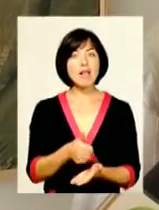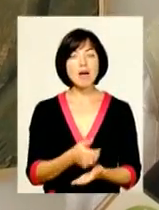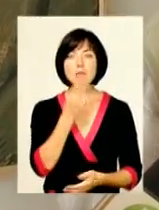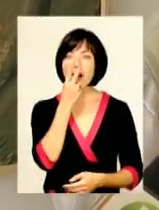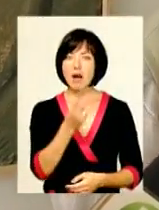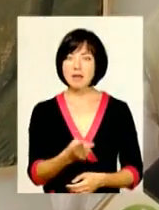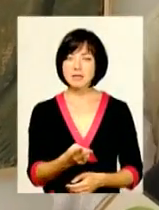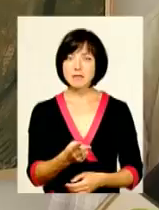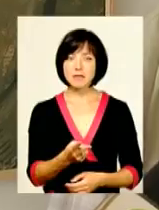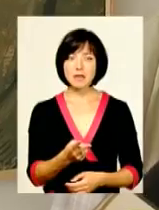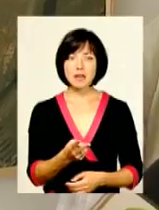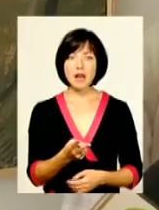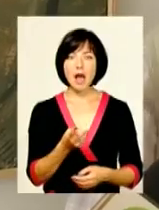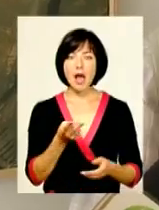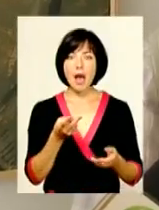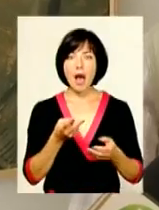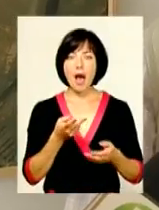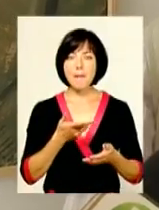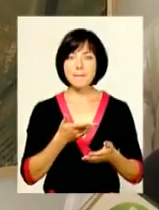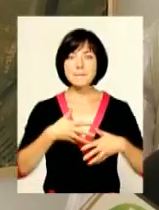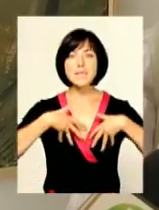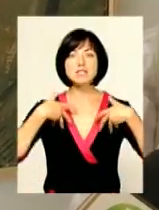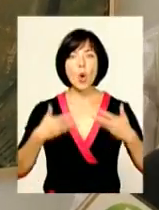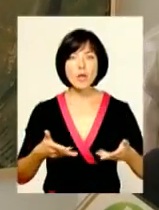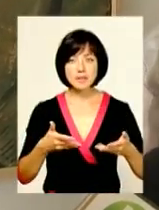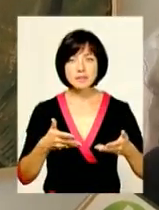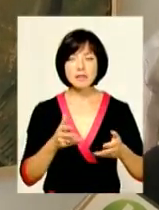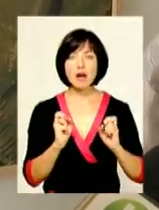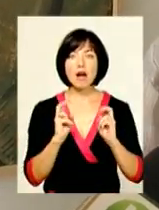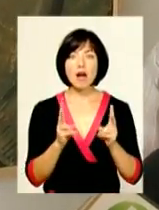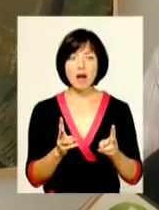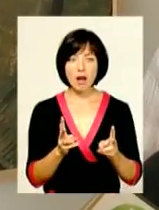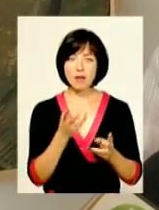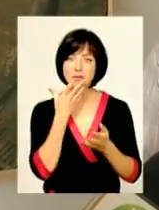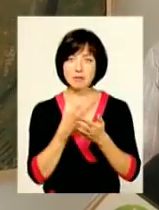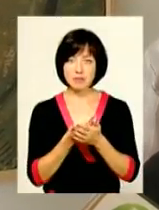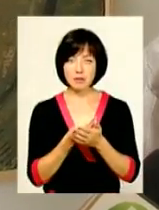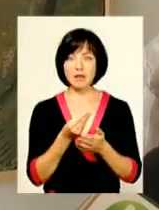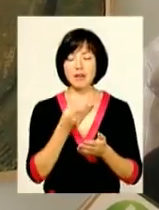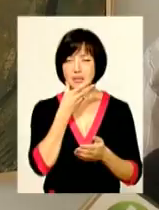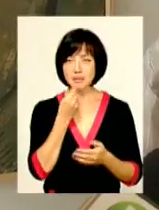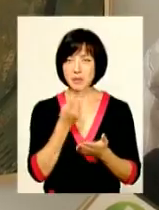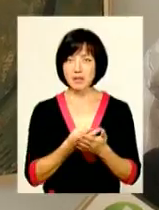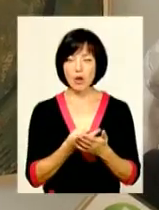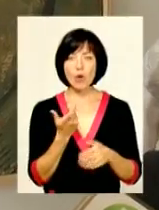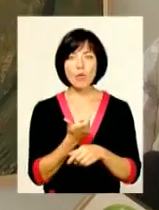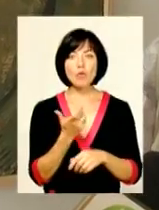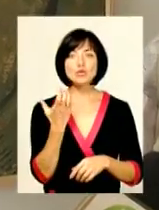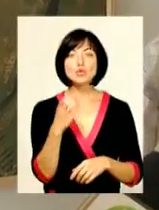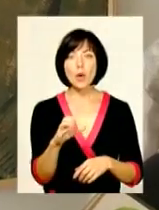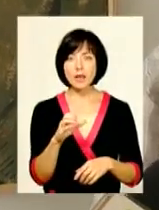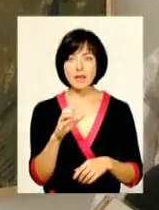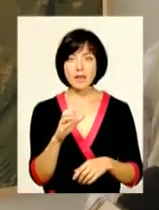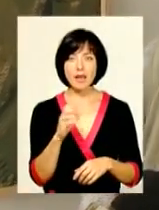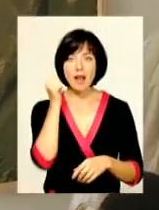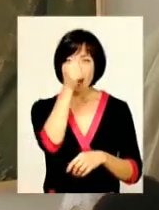показували, імпресіоністи почали показати, як дана живопис дивитися. Мені вже сотні років, вона як